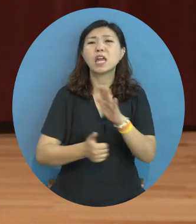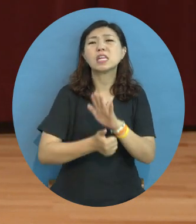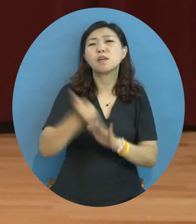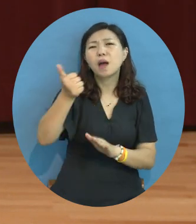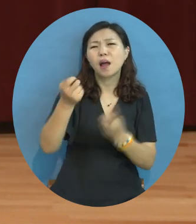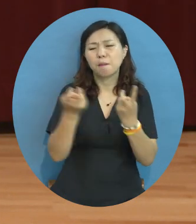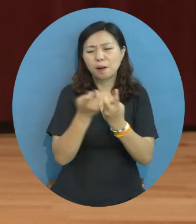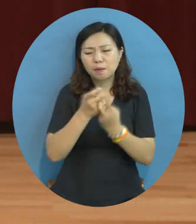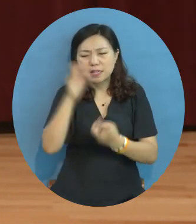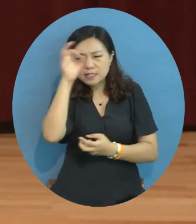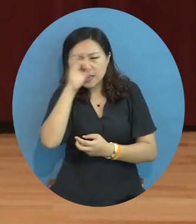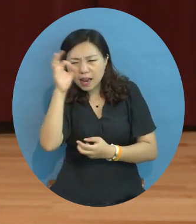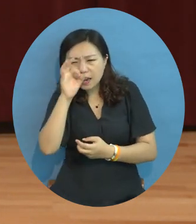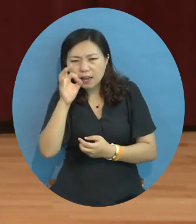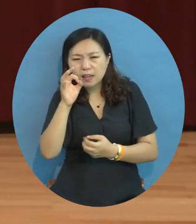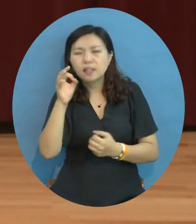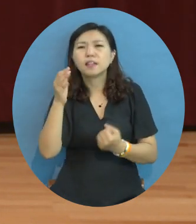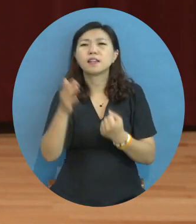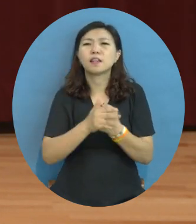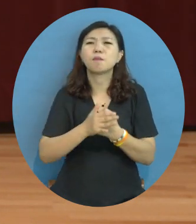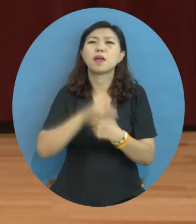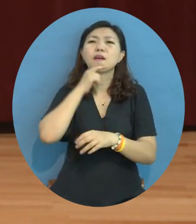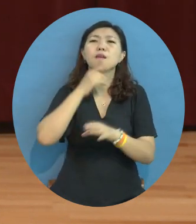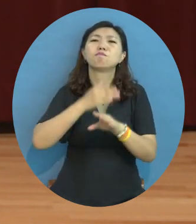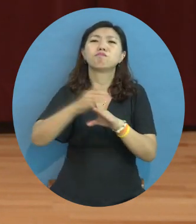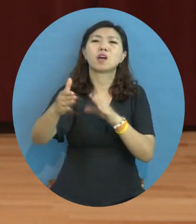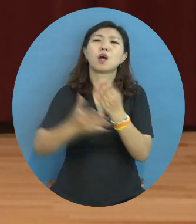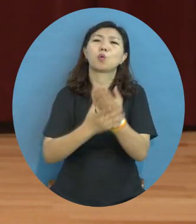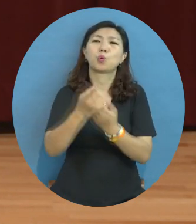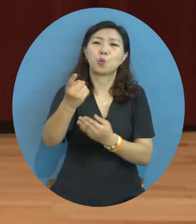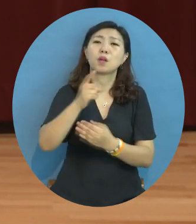만들려면 남은 길이 그거밖에 없다.